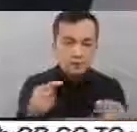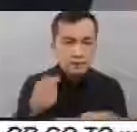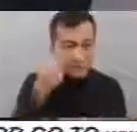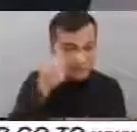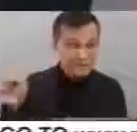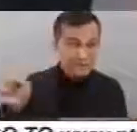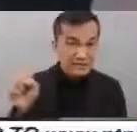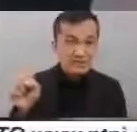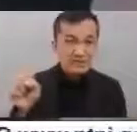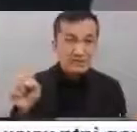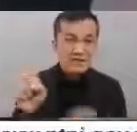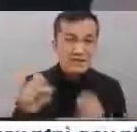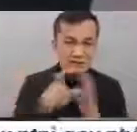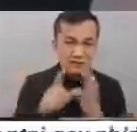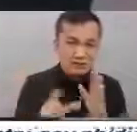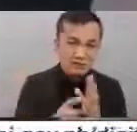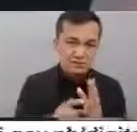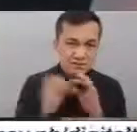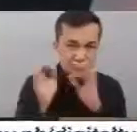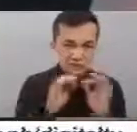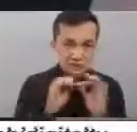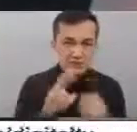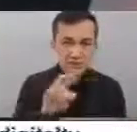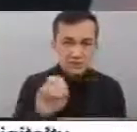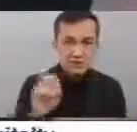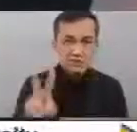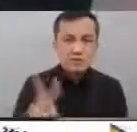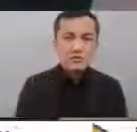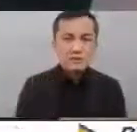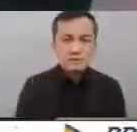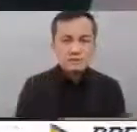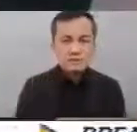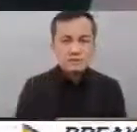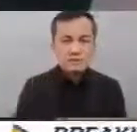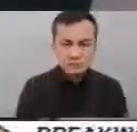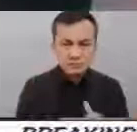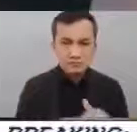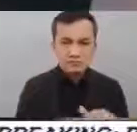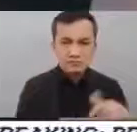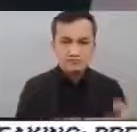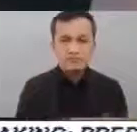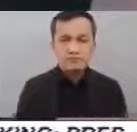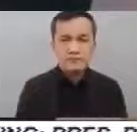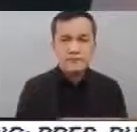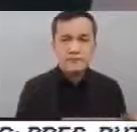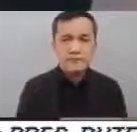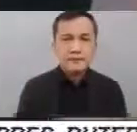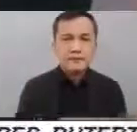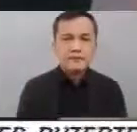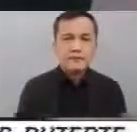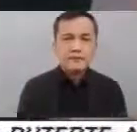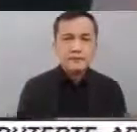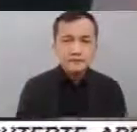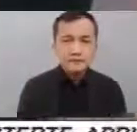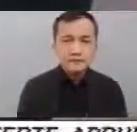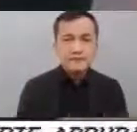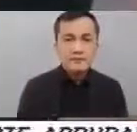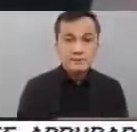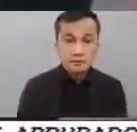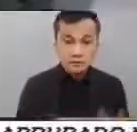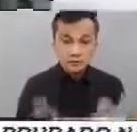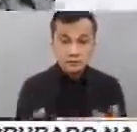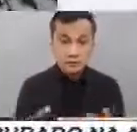Mahigit sa 200 empleyado ng dalawang malaking ospital sa San Francisco, California ang nagpositibo sa